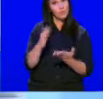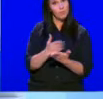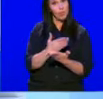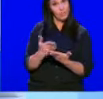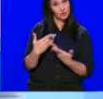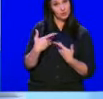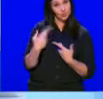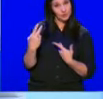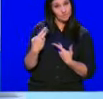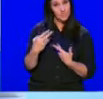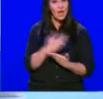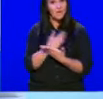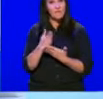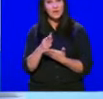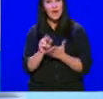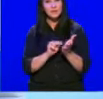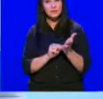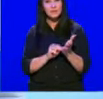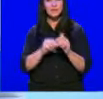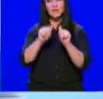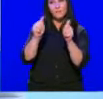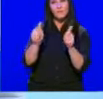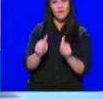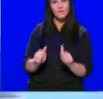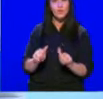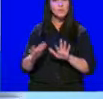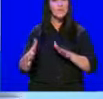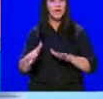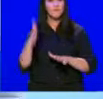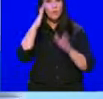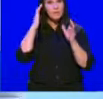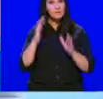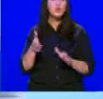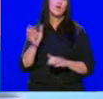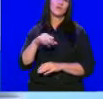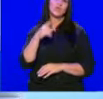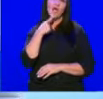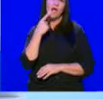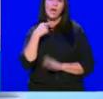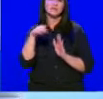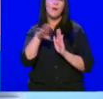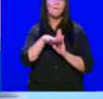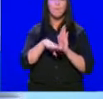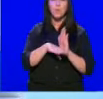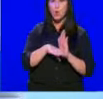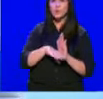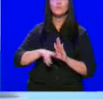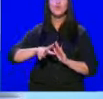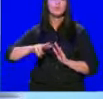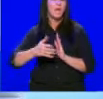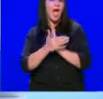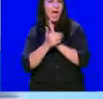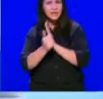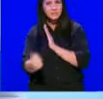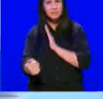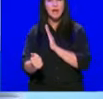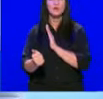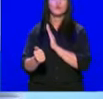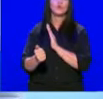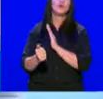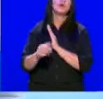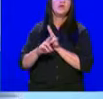си и в крайна сметка да формират някакво правителство. Дали ще го наречеме програмно, дали ще го наречеме експертно, дали ще го